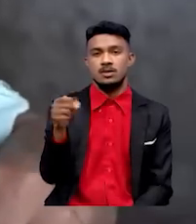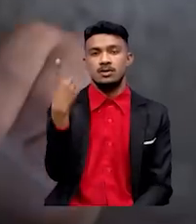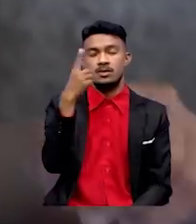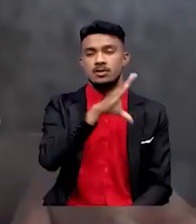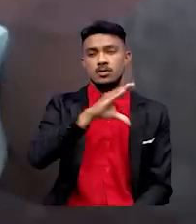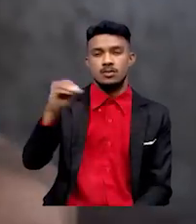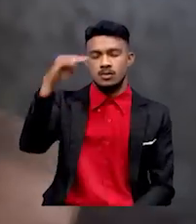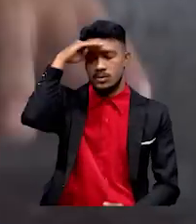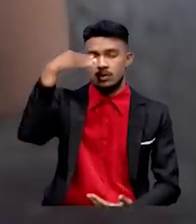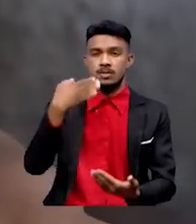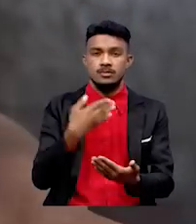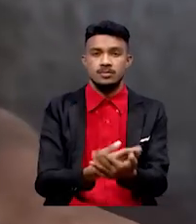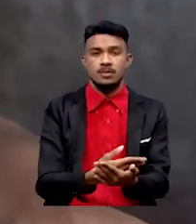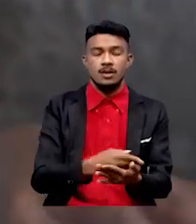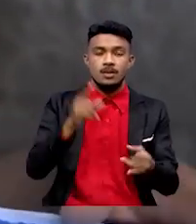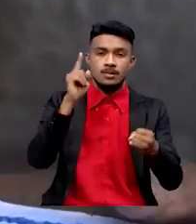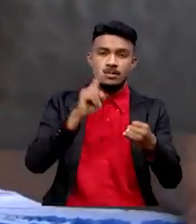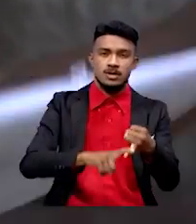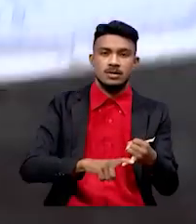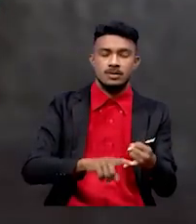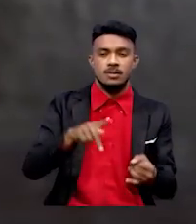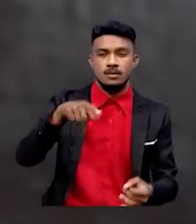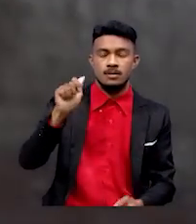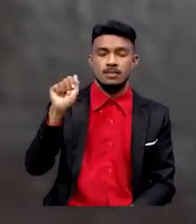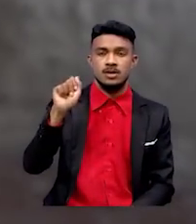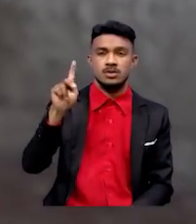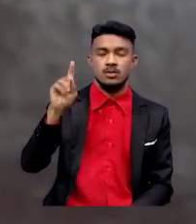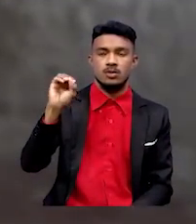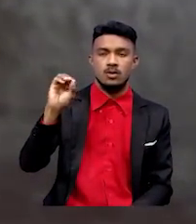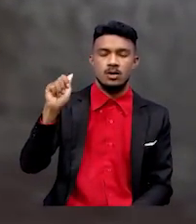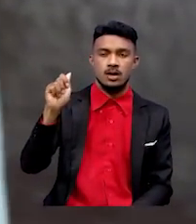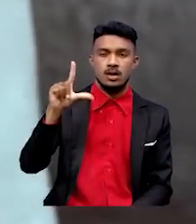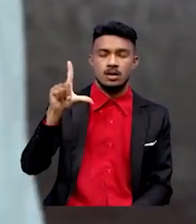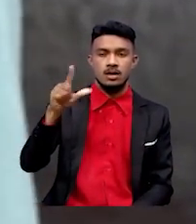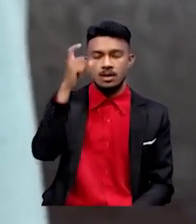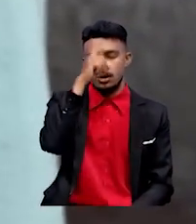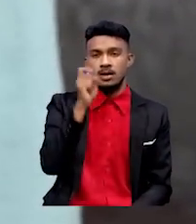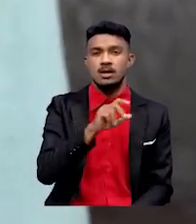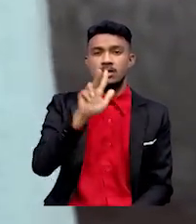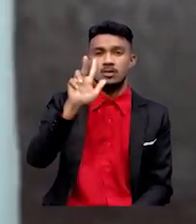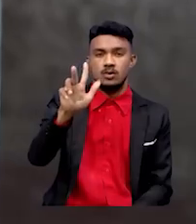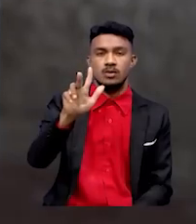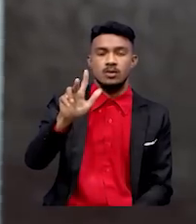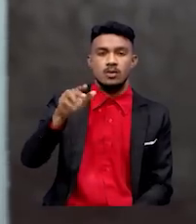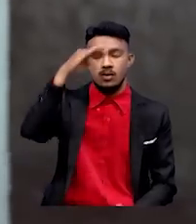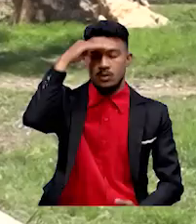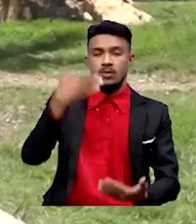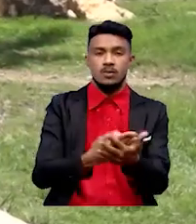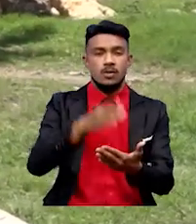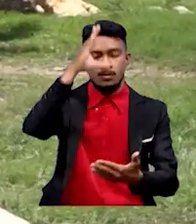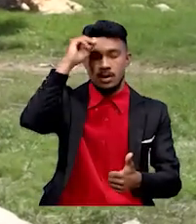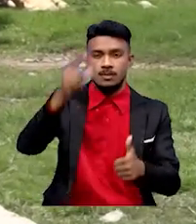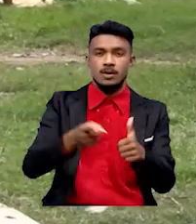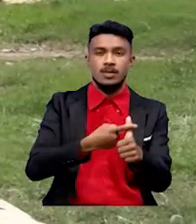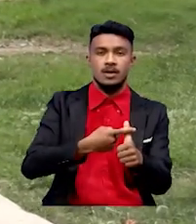manekik Pascual Guzmán tinan tolo. Uan mane primeiro ne,